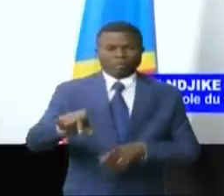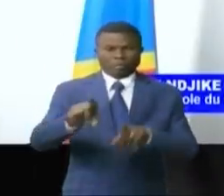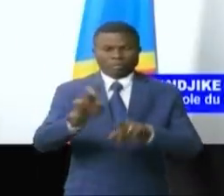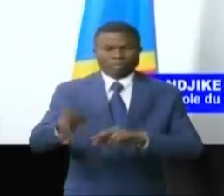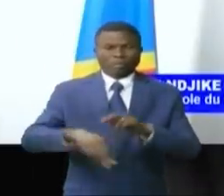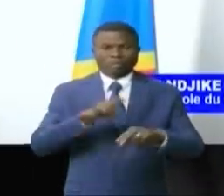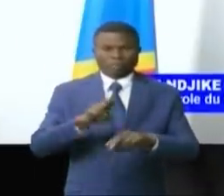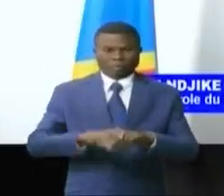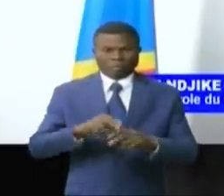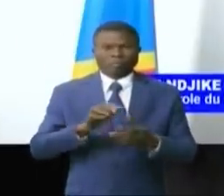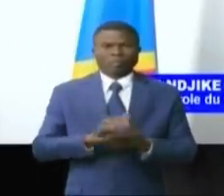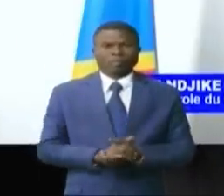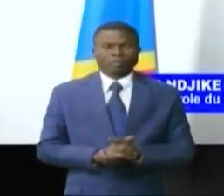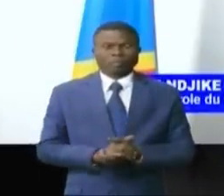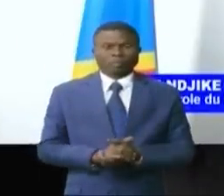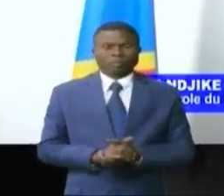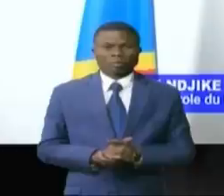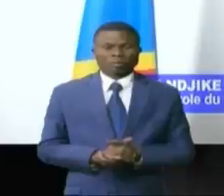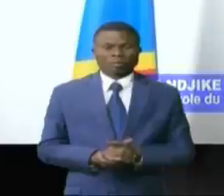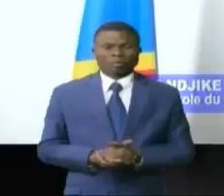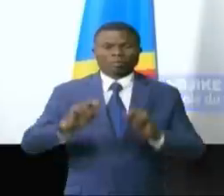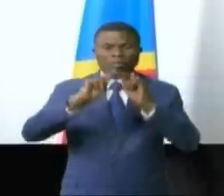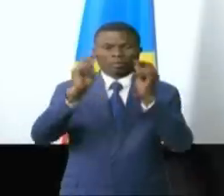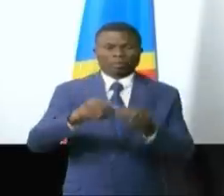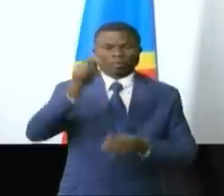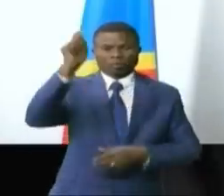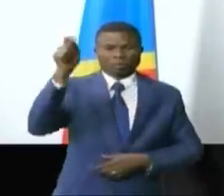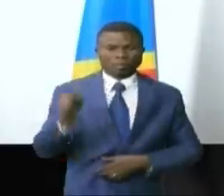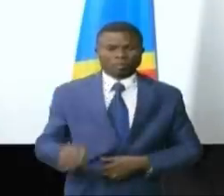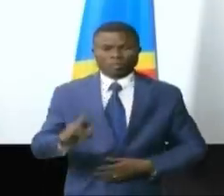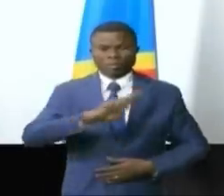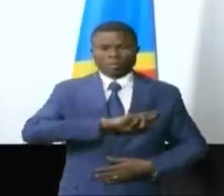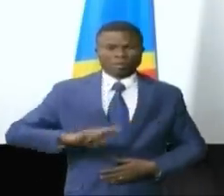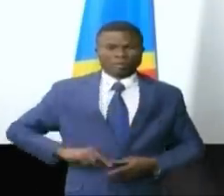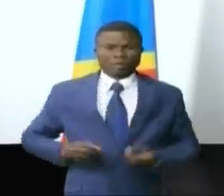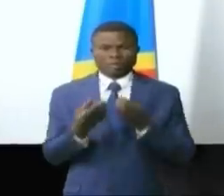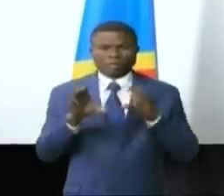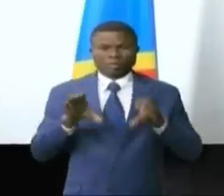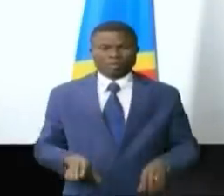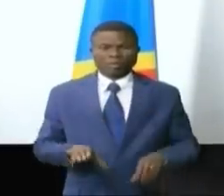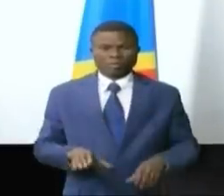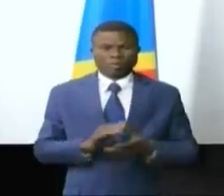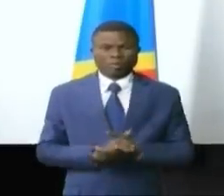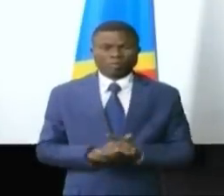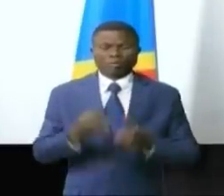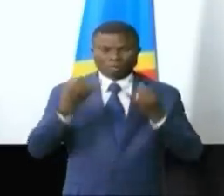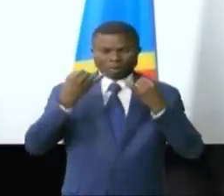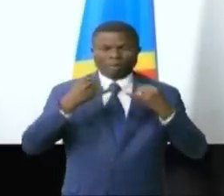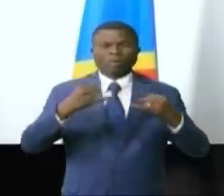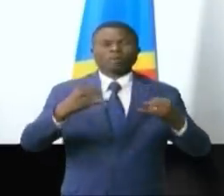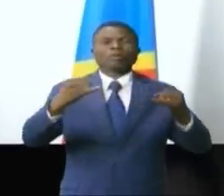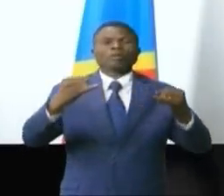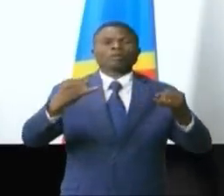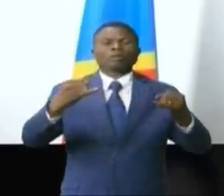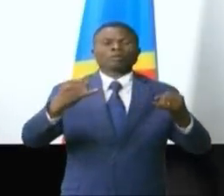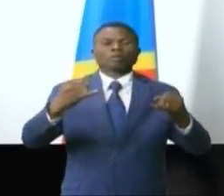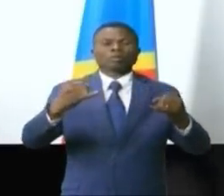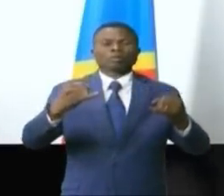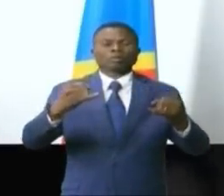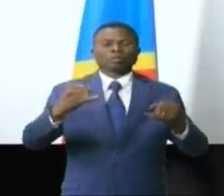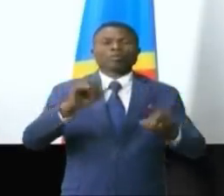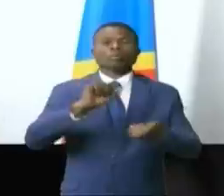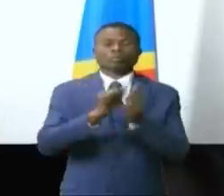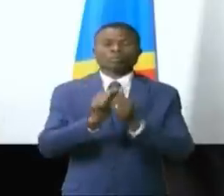nationale, les forces armées de la République démocratique du Congo informent qu'en cas